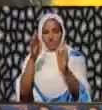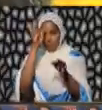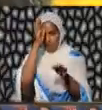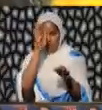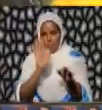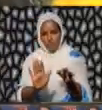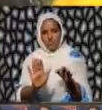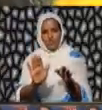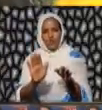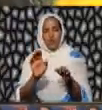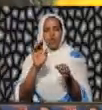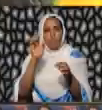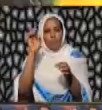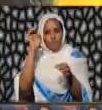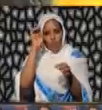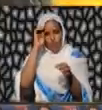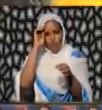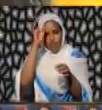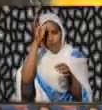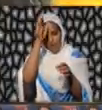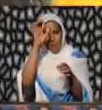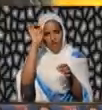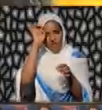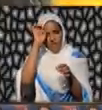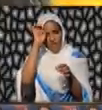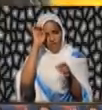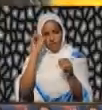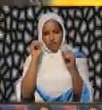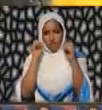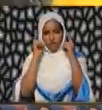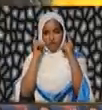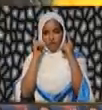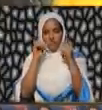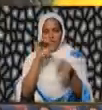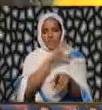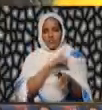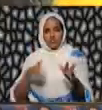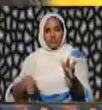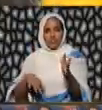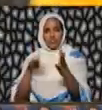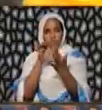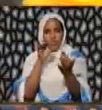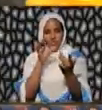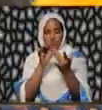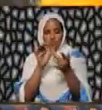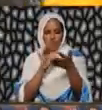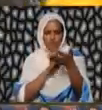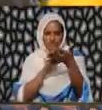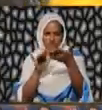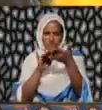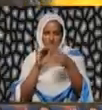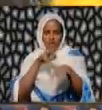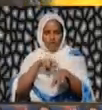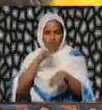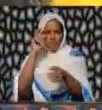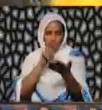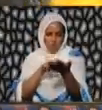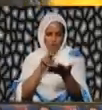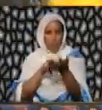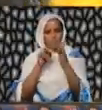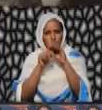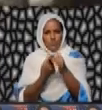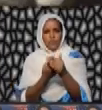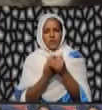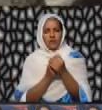በመንፈሳዊ አባቱ በቆሞስ አባ ኤፍሬም ትጋት ክርስቶስ አሪው ፊደል ከመለየት አልፎ ንባብ